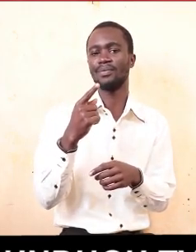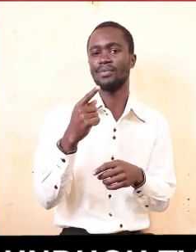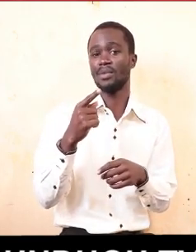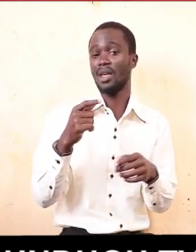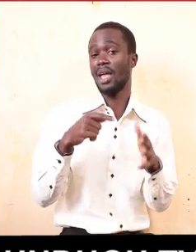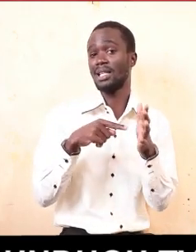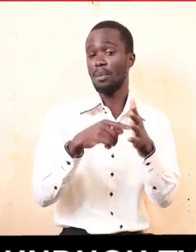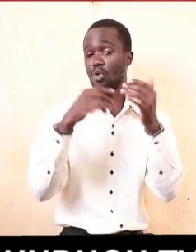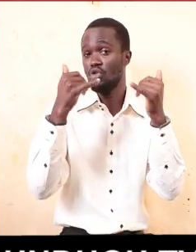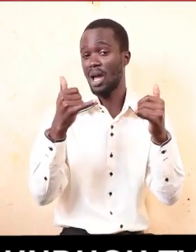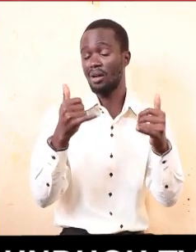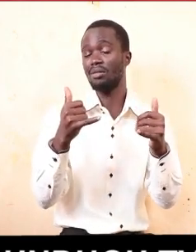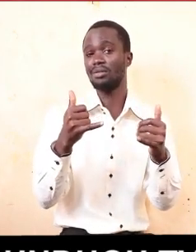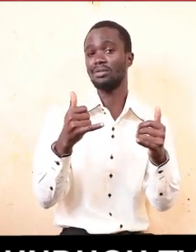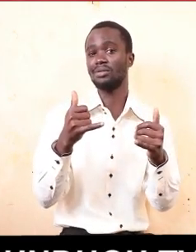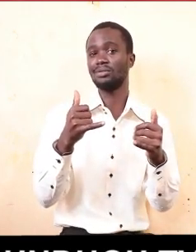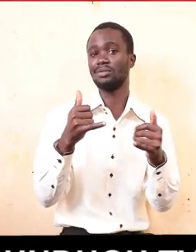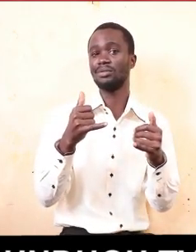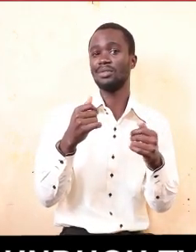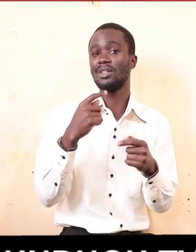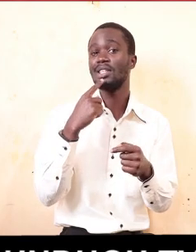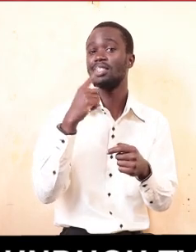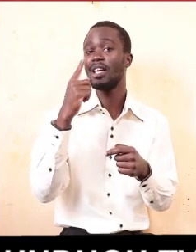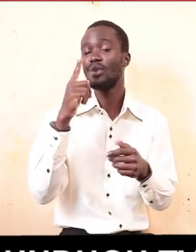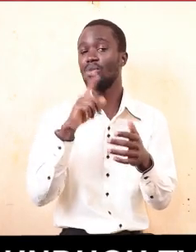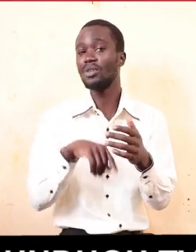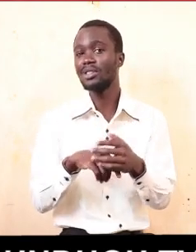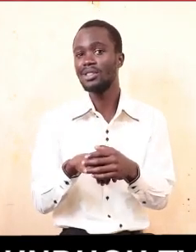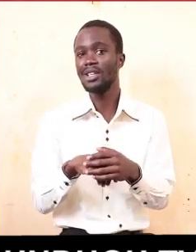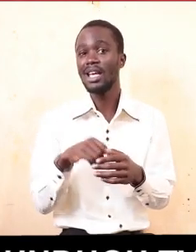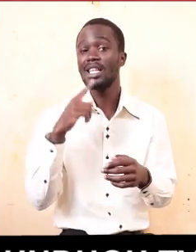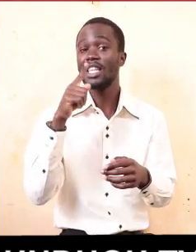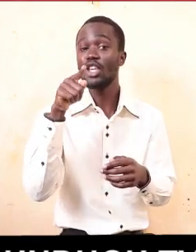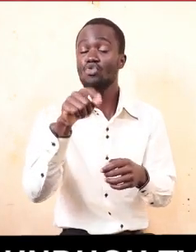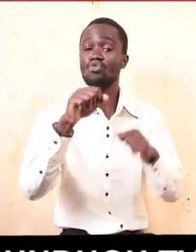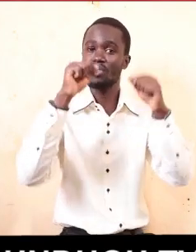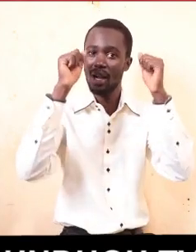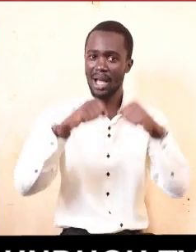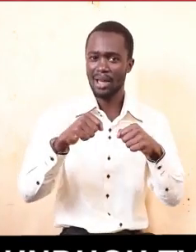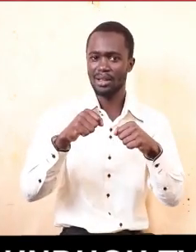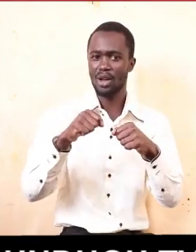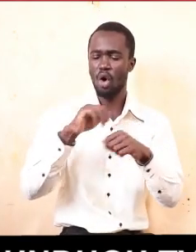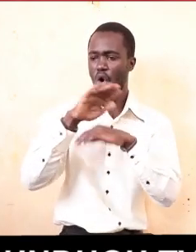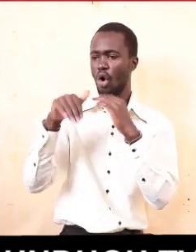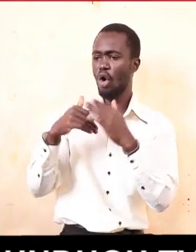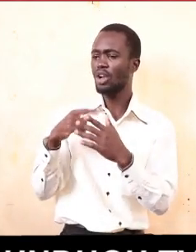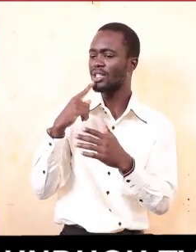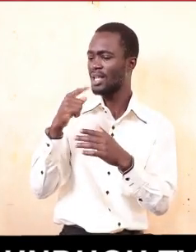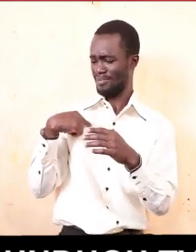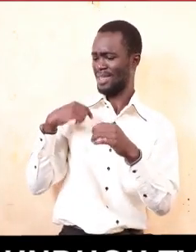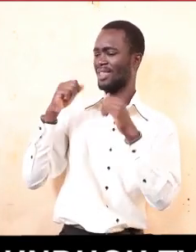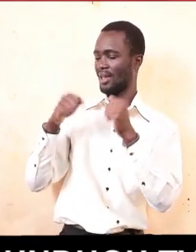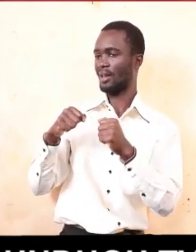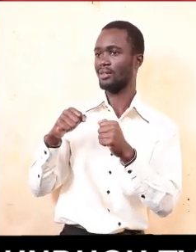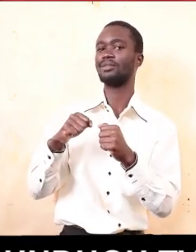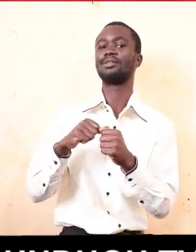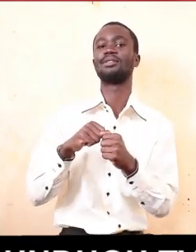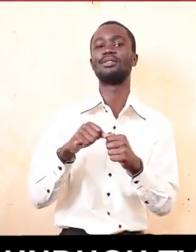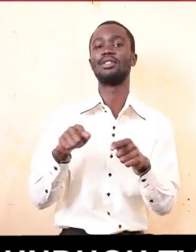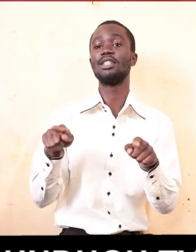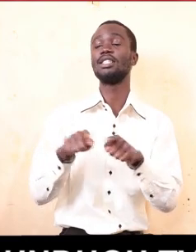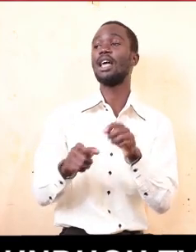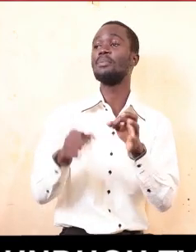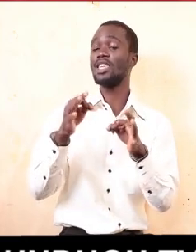huu alipowaambia semeni nyinyi ni hodari, kila mtu aseme mimi ni hodari, hata kama